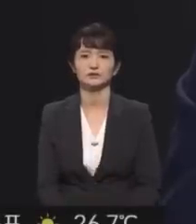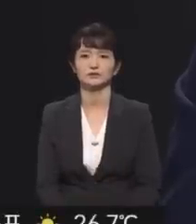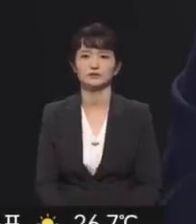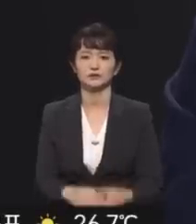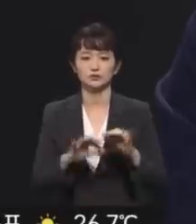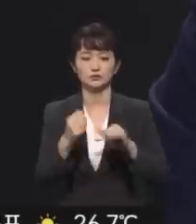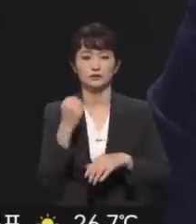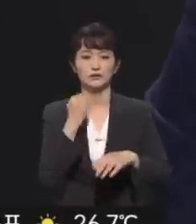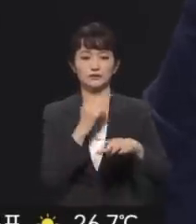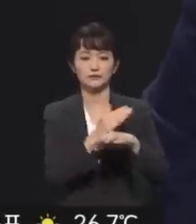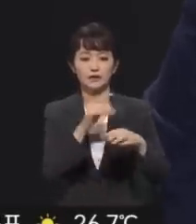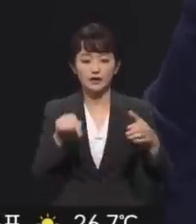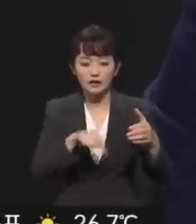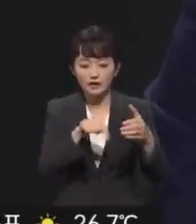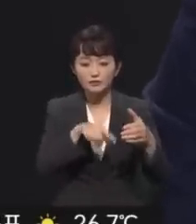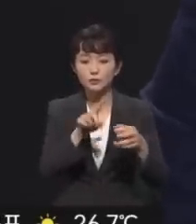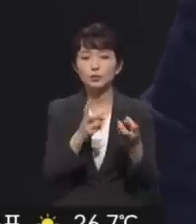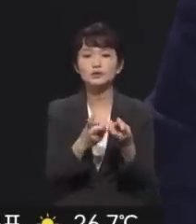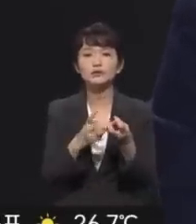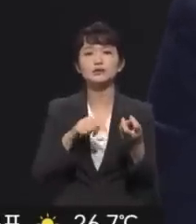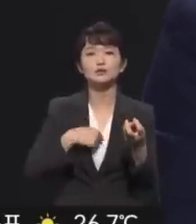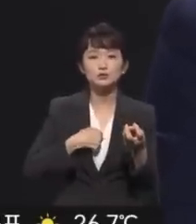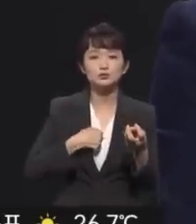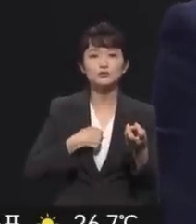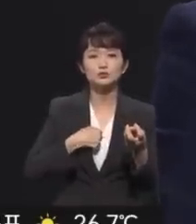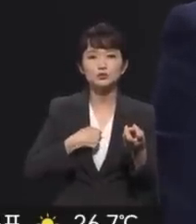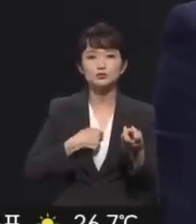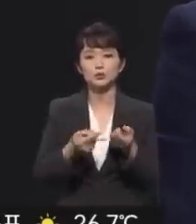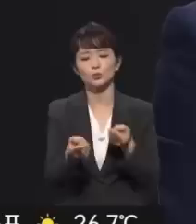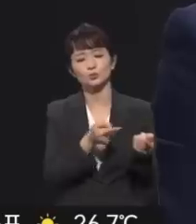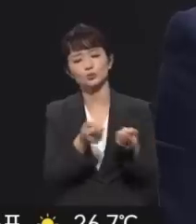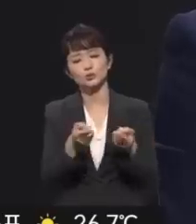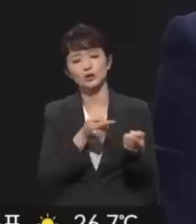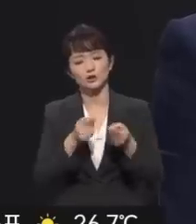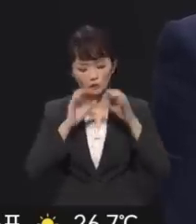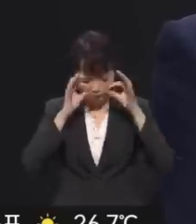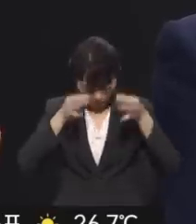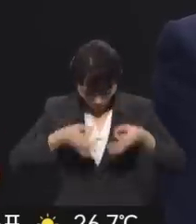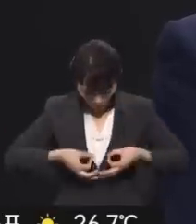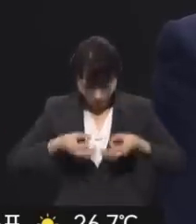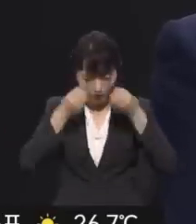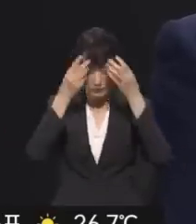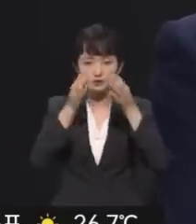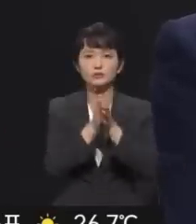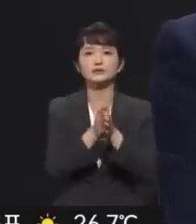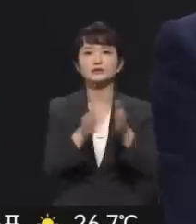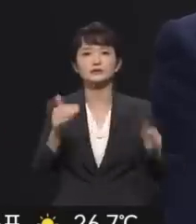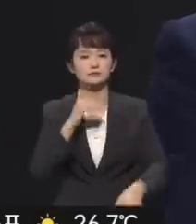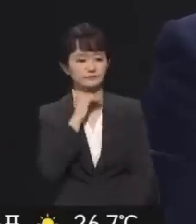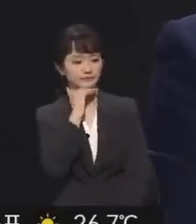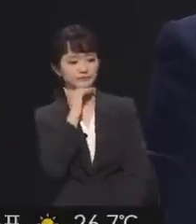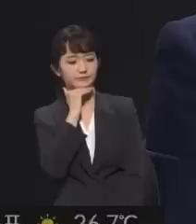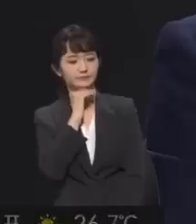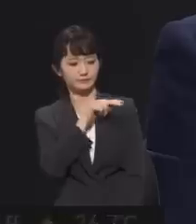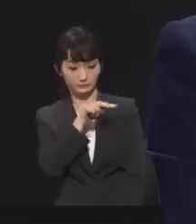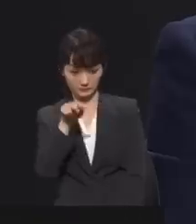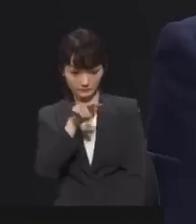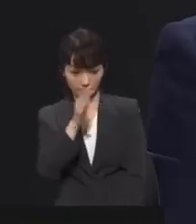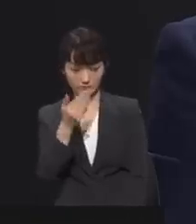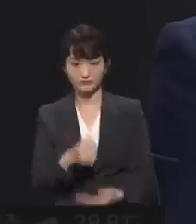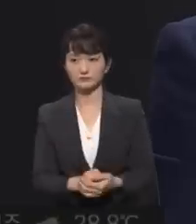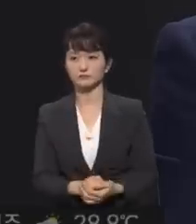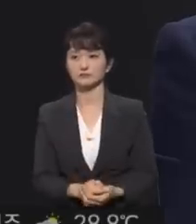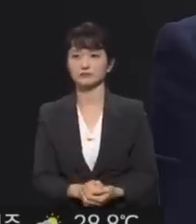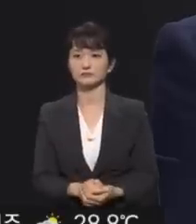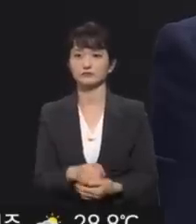이제 스스로 그러면 이 상황에서 어떻게 내부를 정비해서 다시 어떻게 성찰을 하고 돌이켜서 새로 시작할 것인지를 측이 해야 됩니다 6개월 남은 대 한 짐